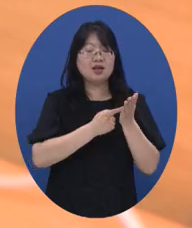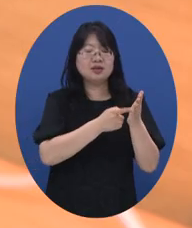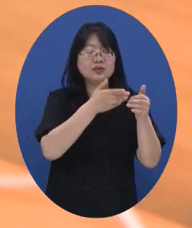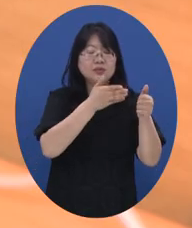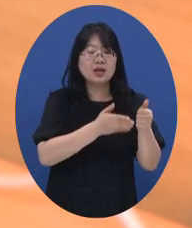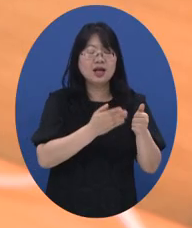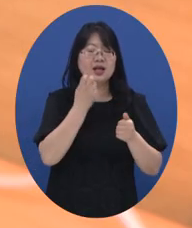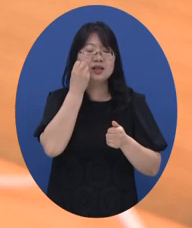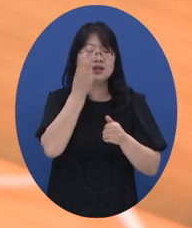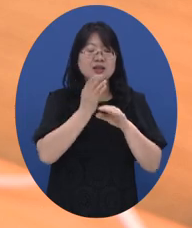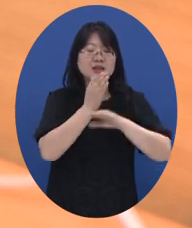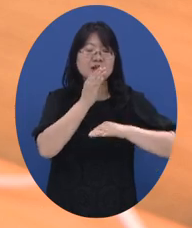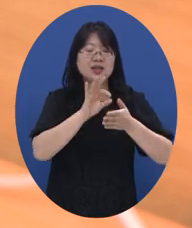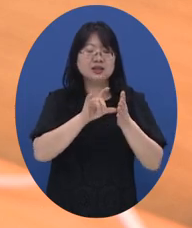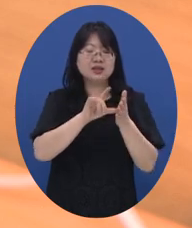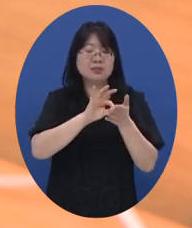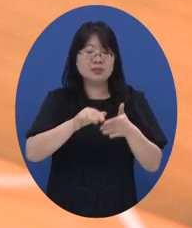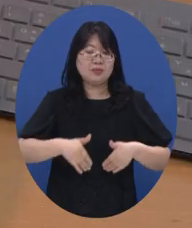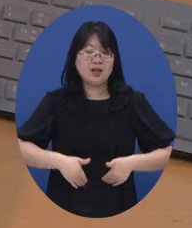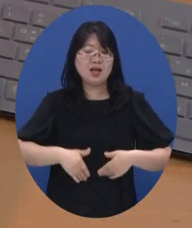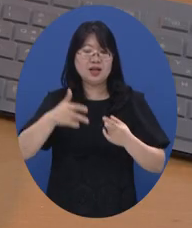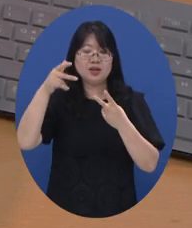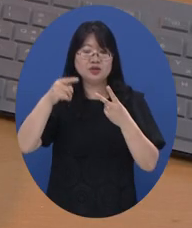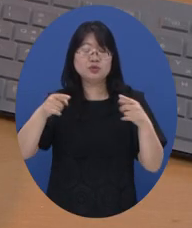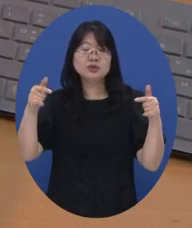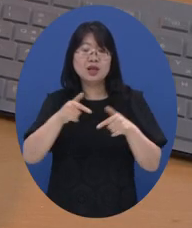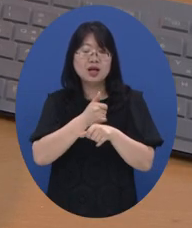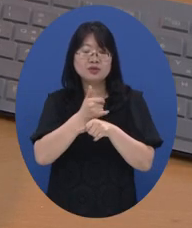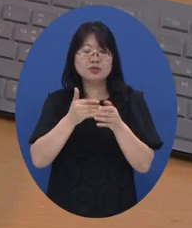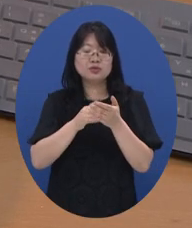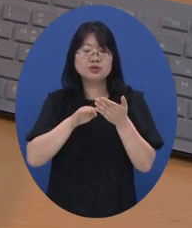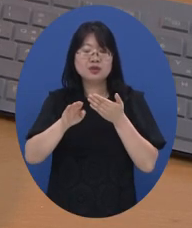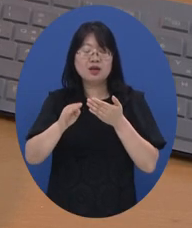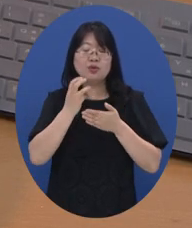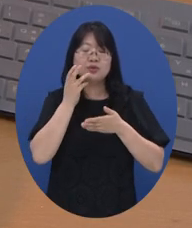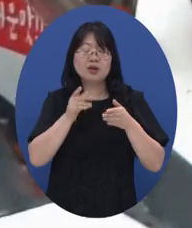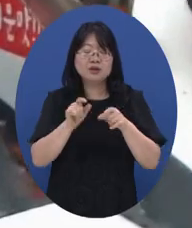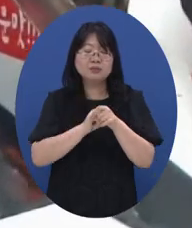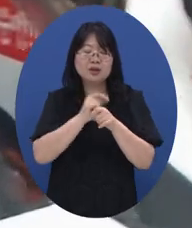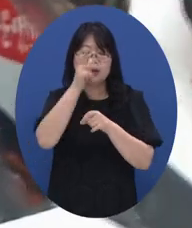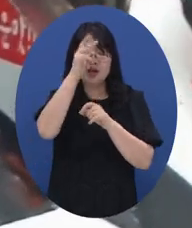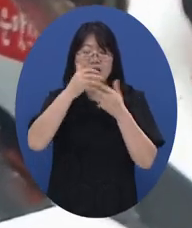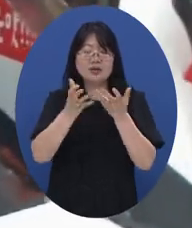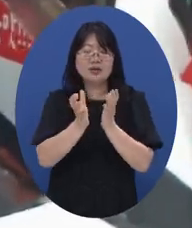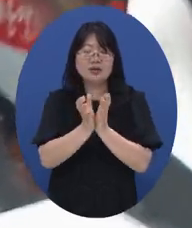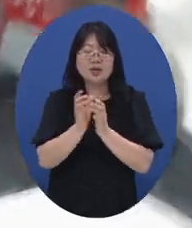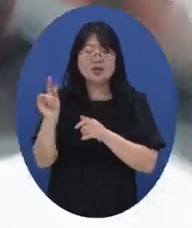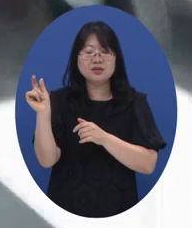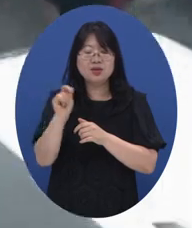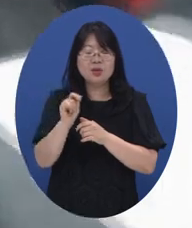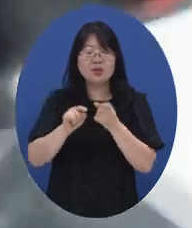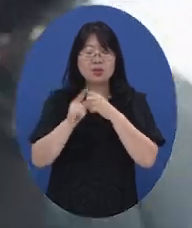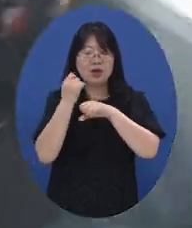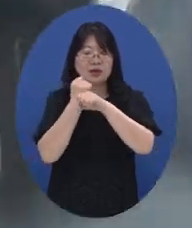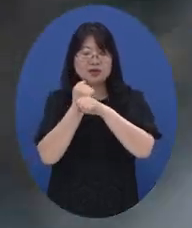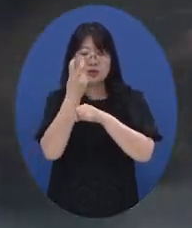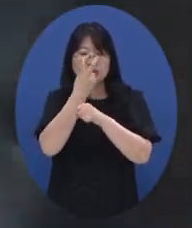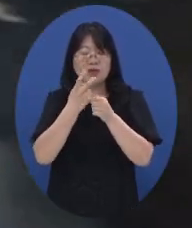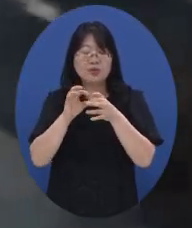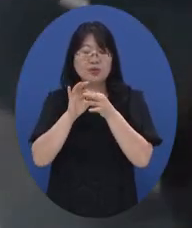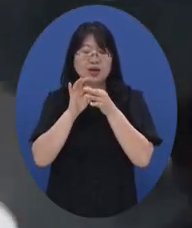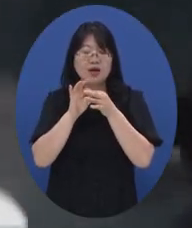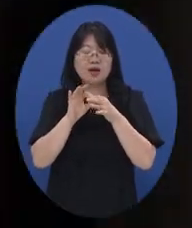2개월까지 걸렸던 디스크 포렌식 분석 기간이 이 주로 단초 경우 도 특별사법경찰 따는 신속하고 과학적인 수사를 통해